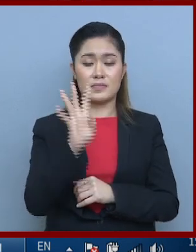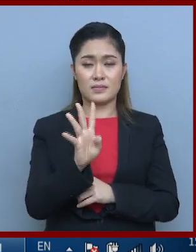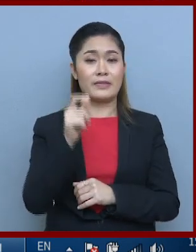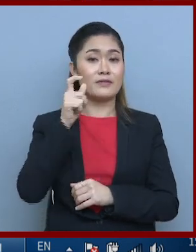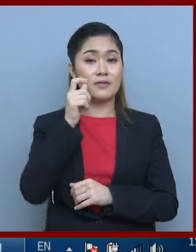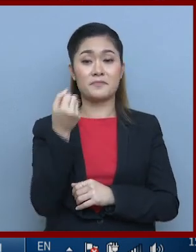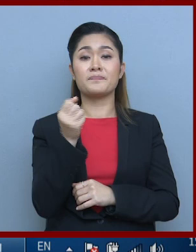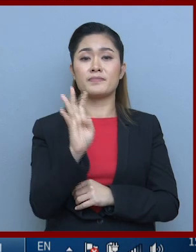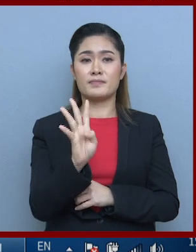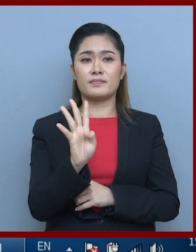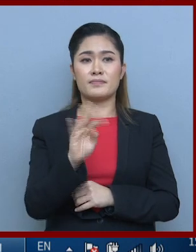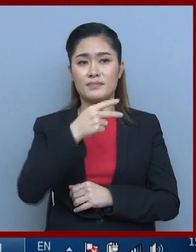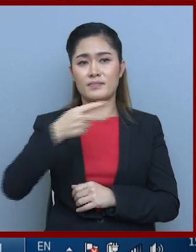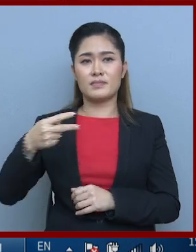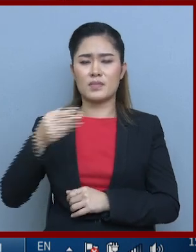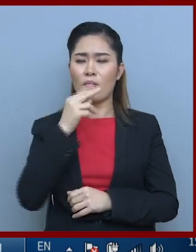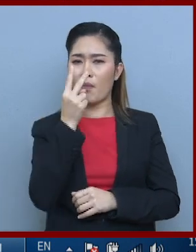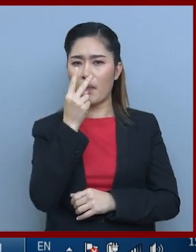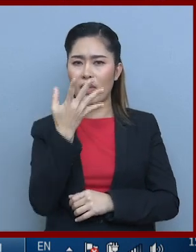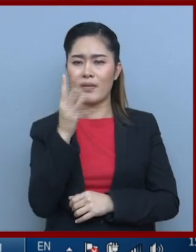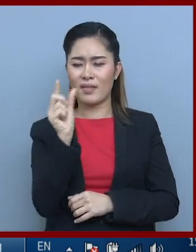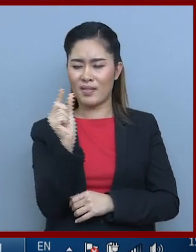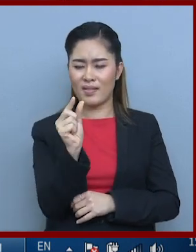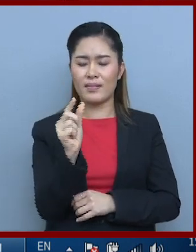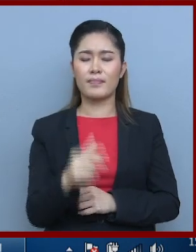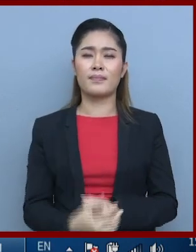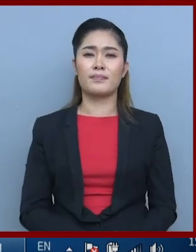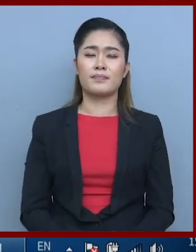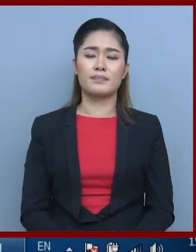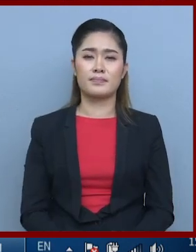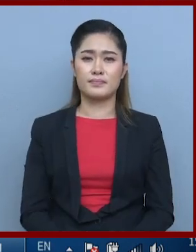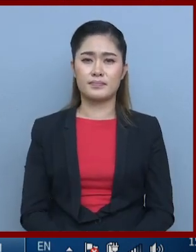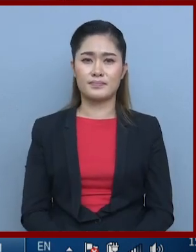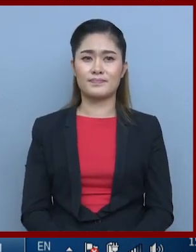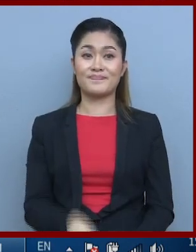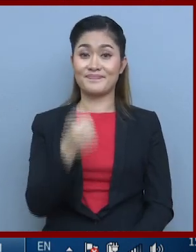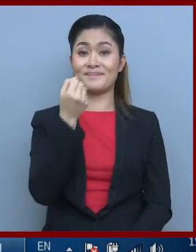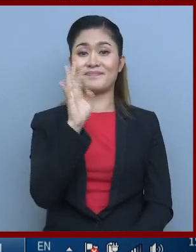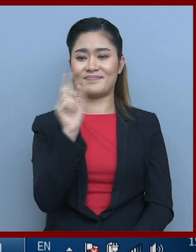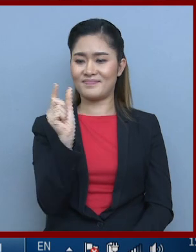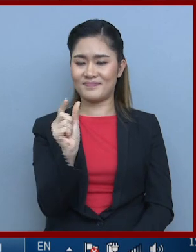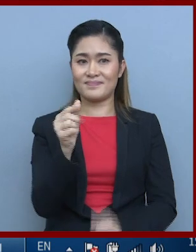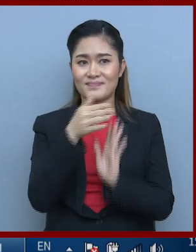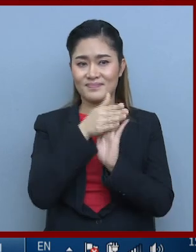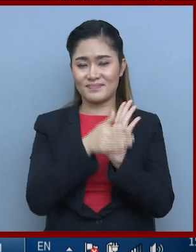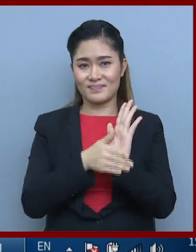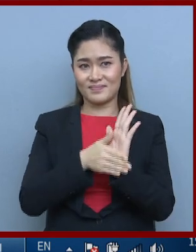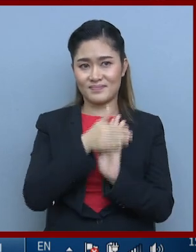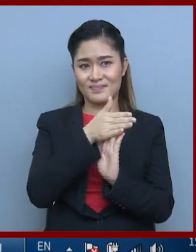14เพราะไม่งั้นเดี๋ยวตัวหนังสือตัวเลขอีก font เป็น14